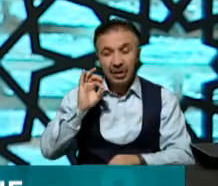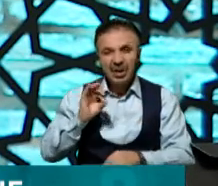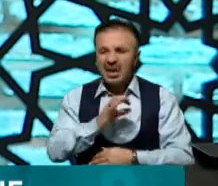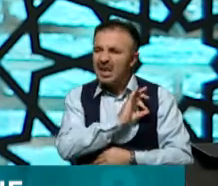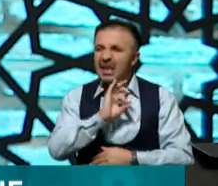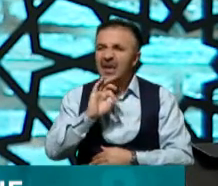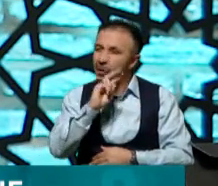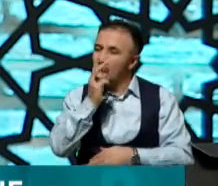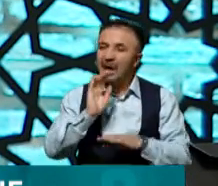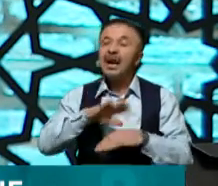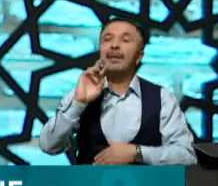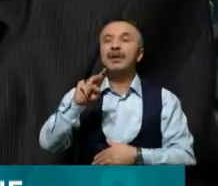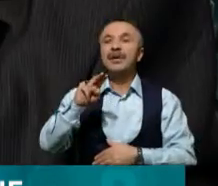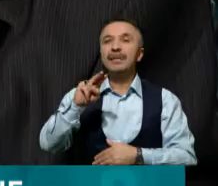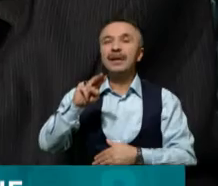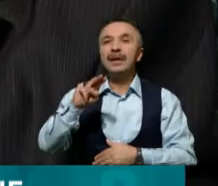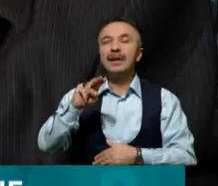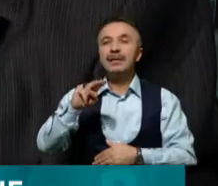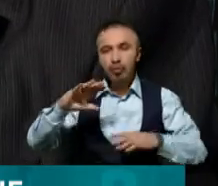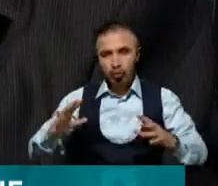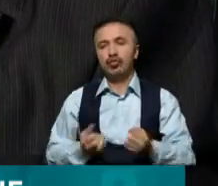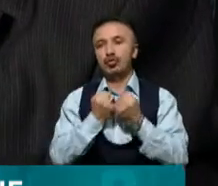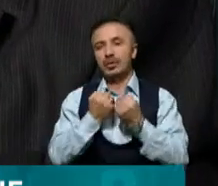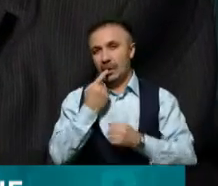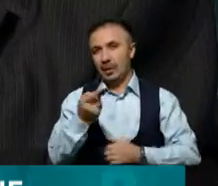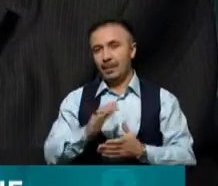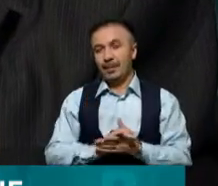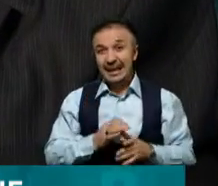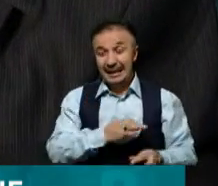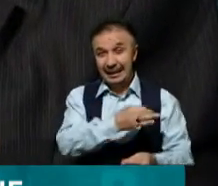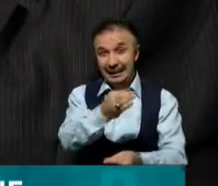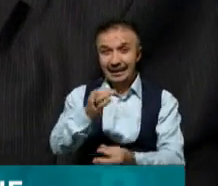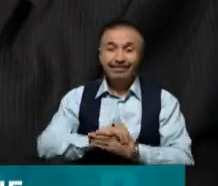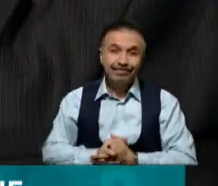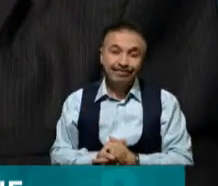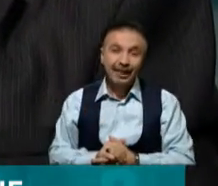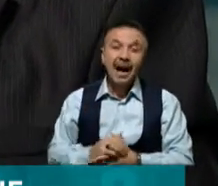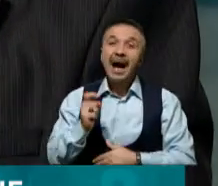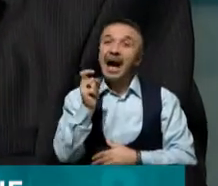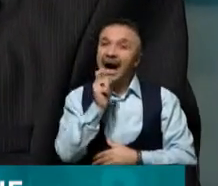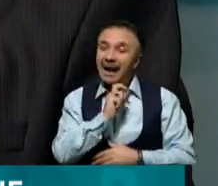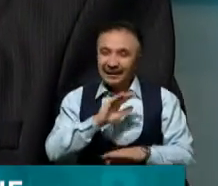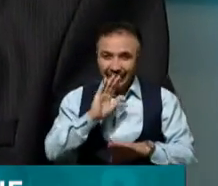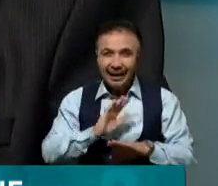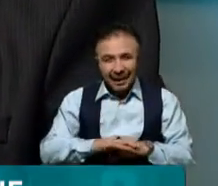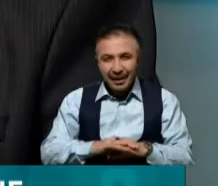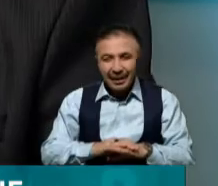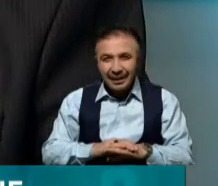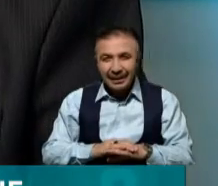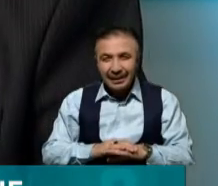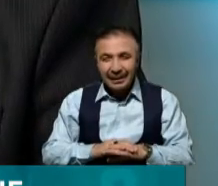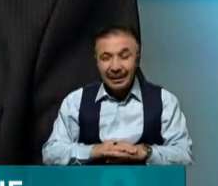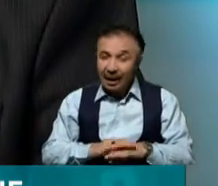hiç günah işlememiş gibidir. Yani insanlar hata işlerler ama